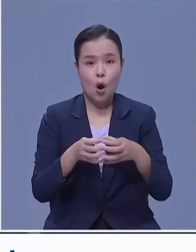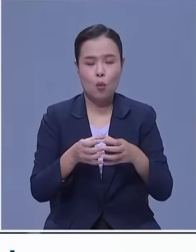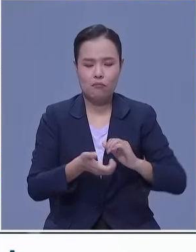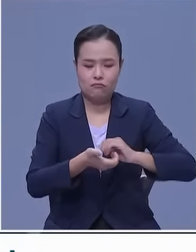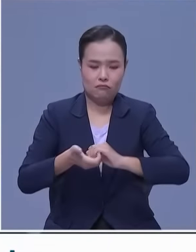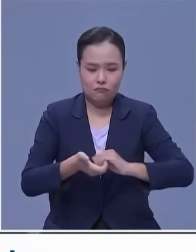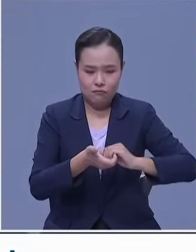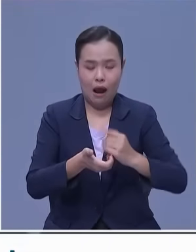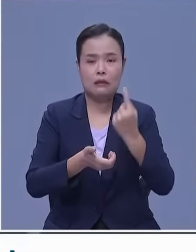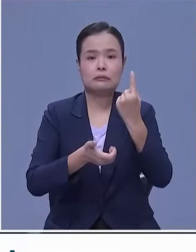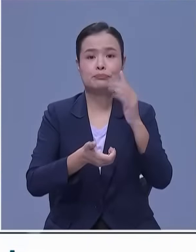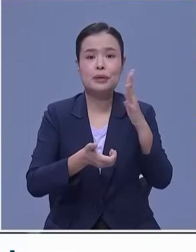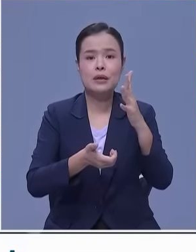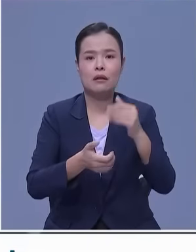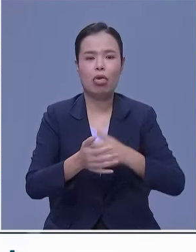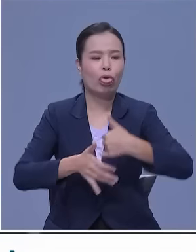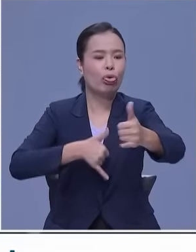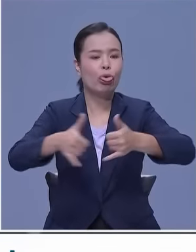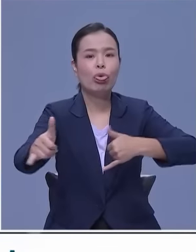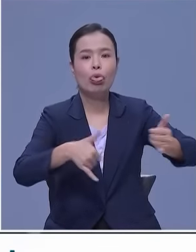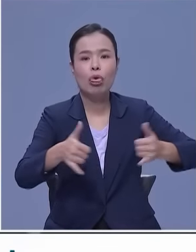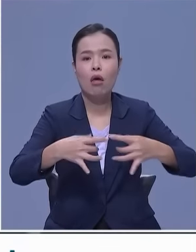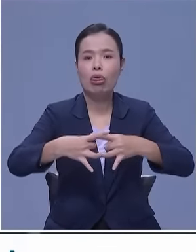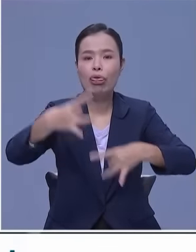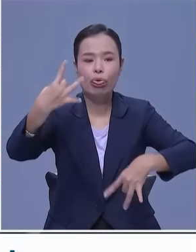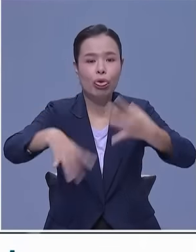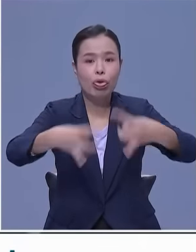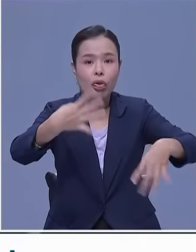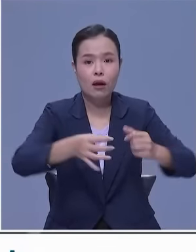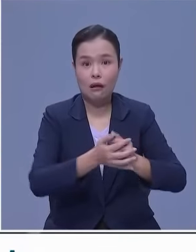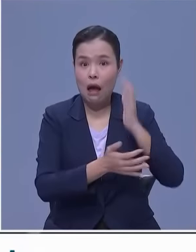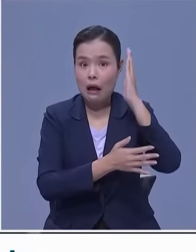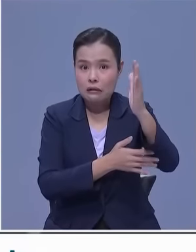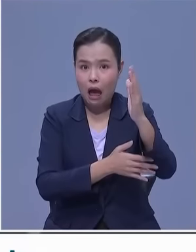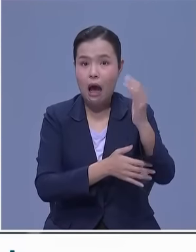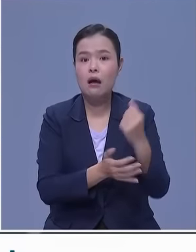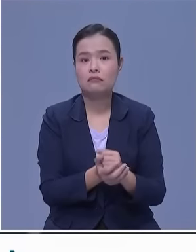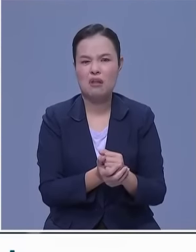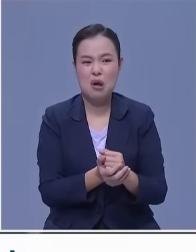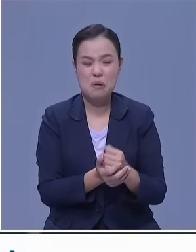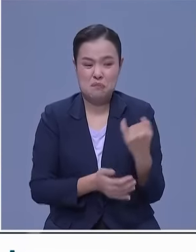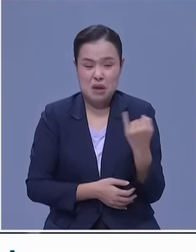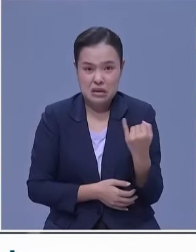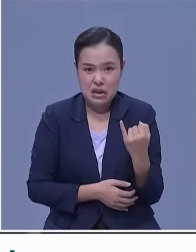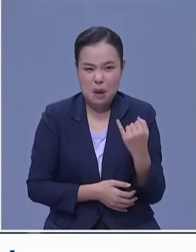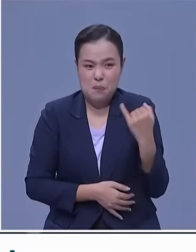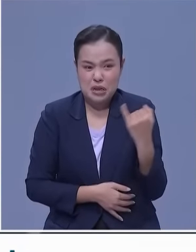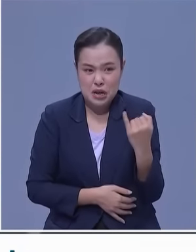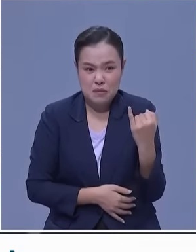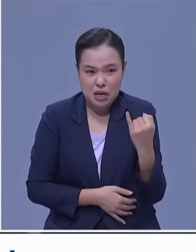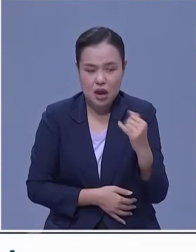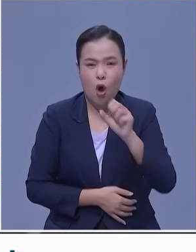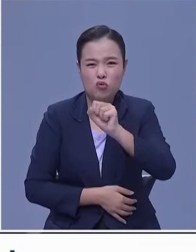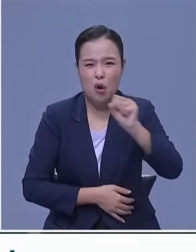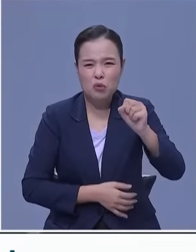อกภาพต่างคนก็ต่างไปคนละทางแน่นอนว่าครั้งหน้ากระแสที่ไม่ดีอยู่แล้วส.ส.ก็จะยิ่งน้อยลงไปอีกม